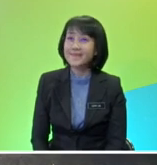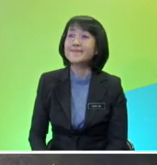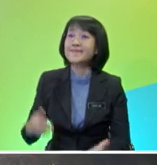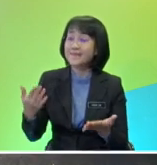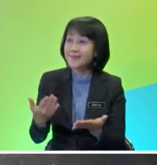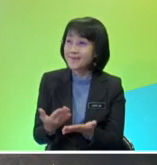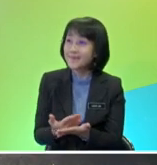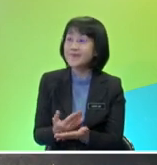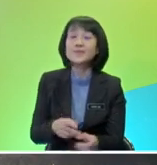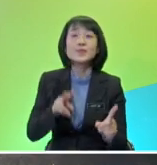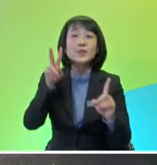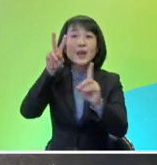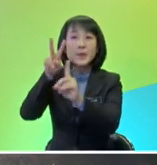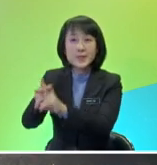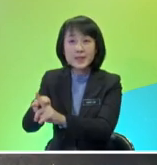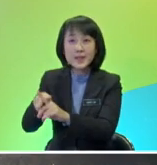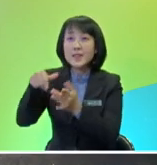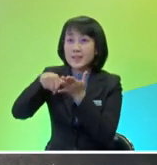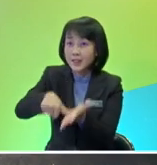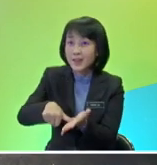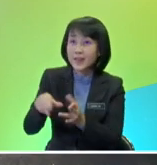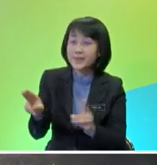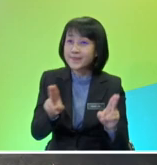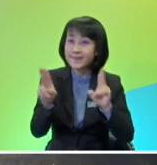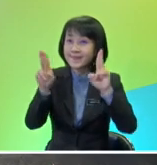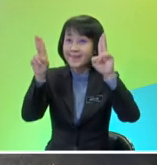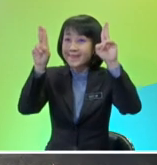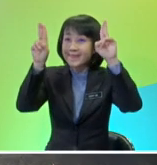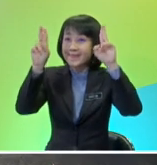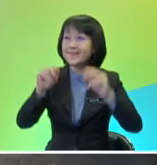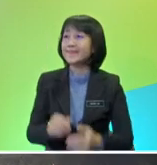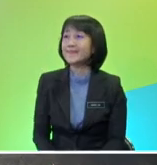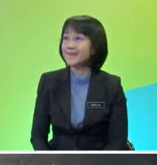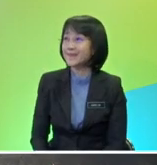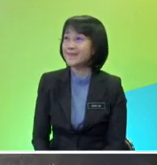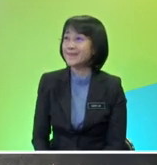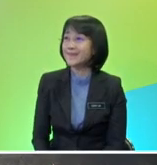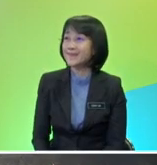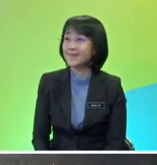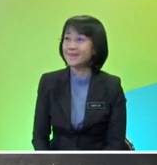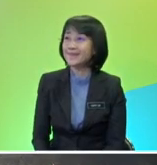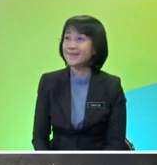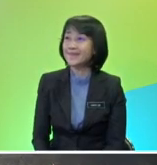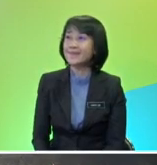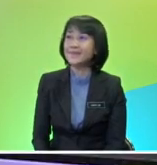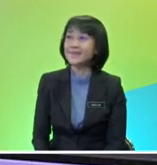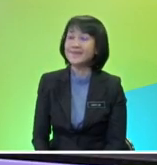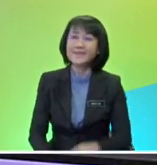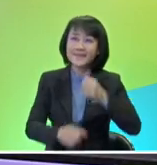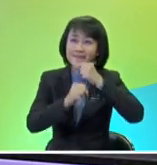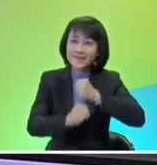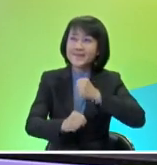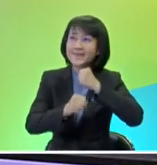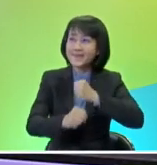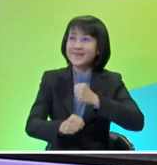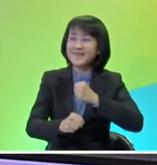Barulah itulah aplikasi tekanan udara. Tekanan udara dalam kehidupan kita. Betul tu cikgu. Saya dah tekan ni, bagilah